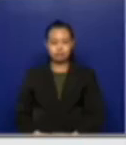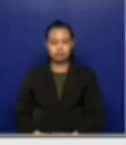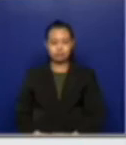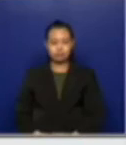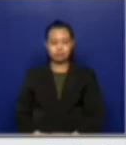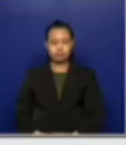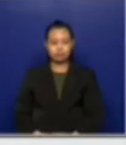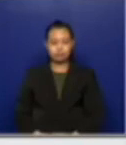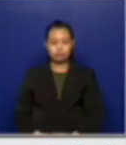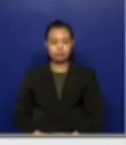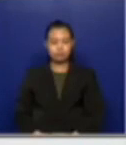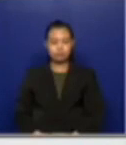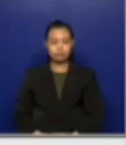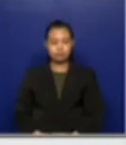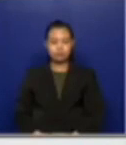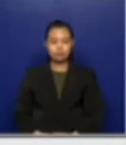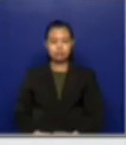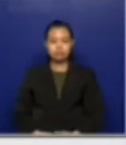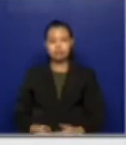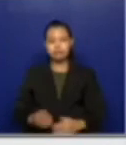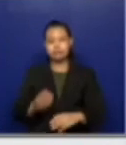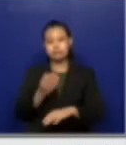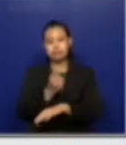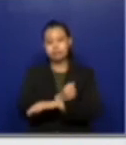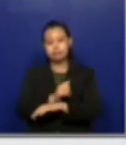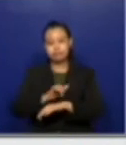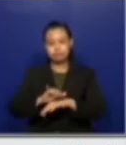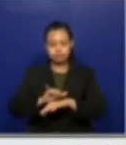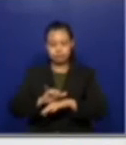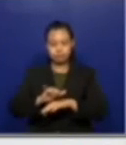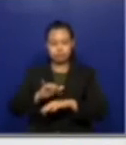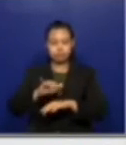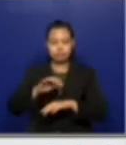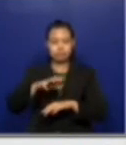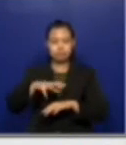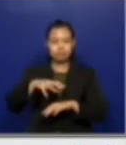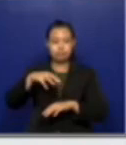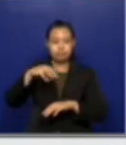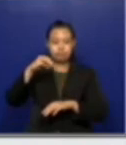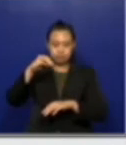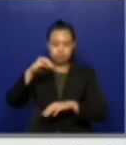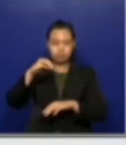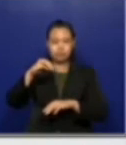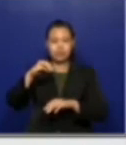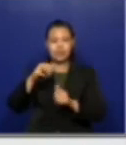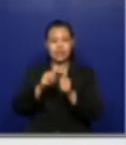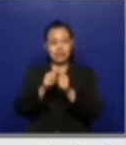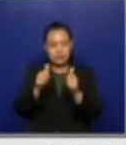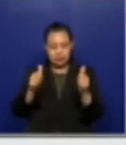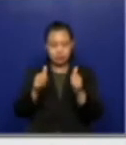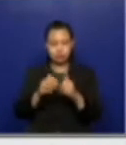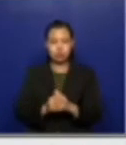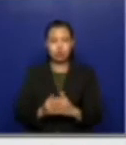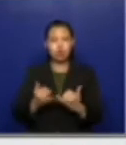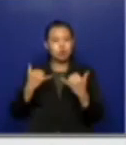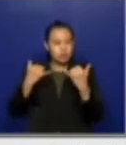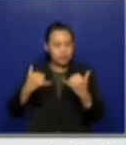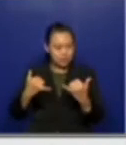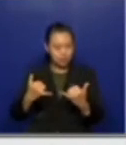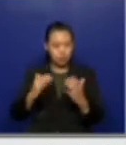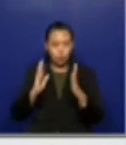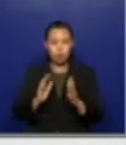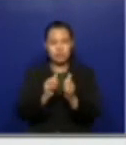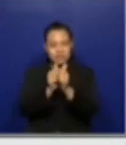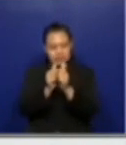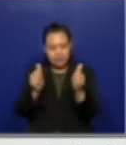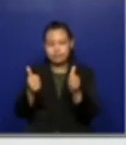ม่สิ้นคนดีฉันใดกรุงรัตนโกสินทร์ก็ไม่สิ้นคนดีฉันนั้นอ